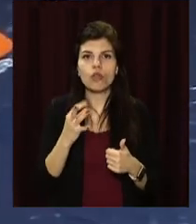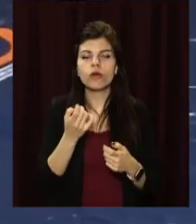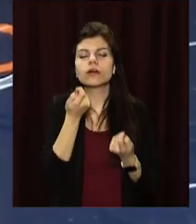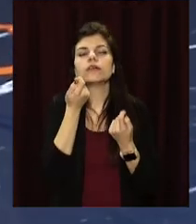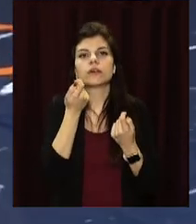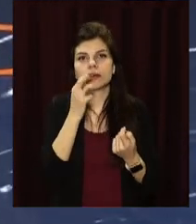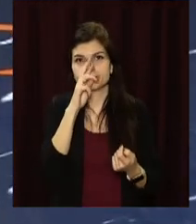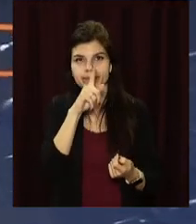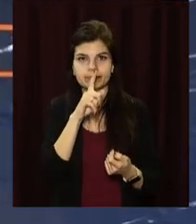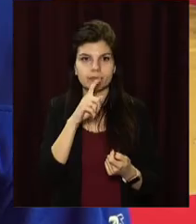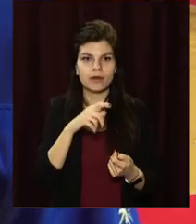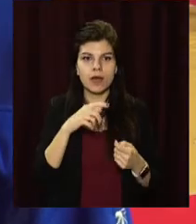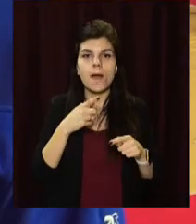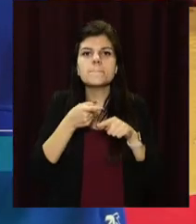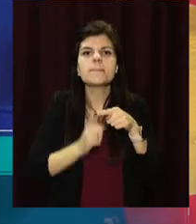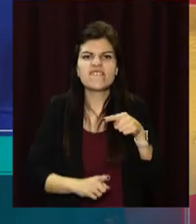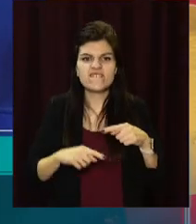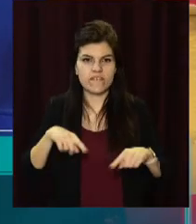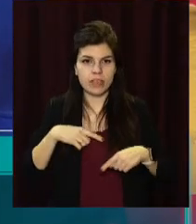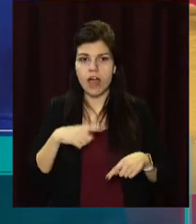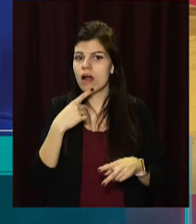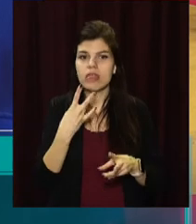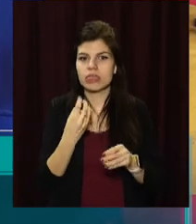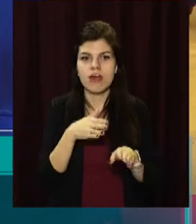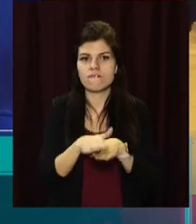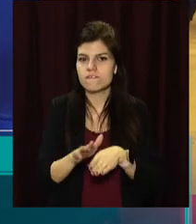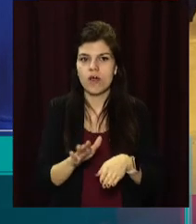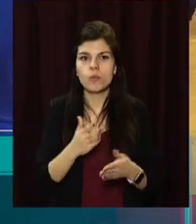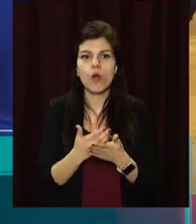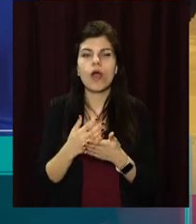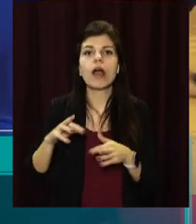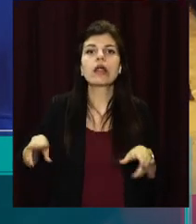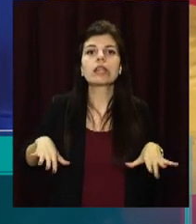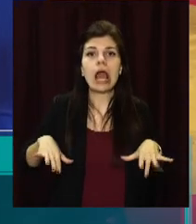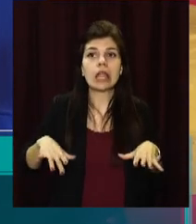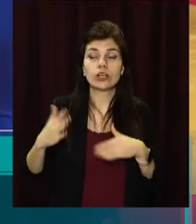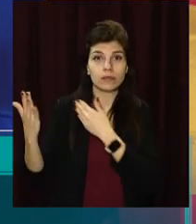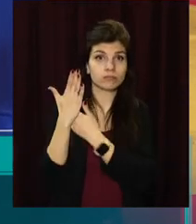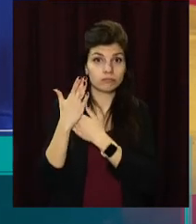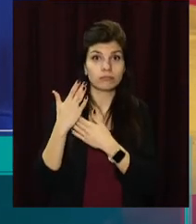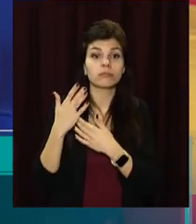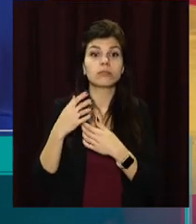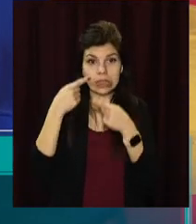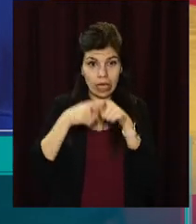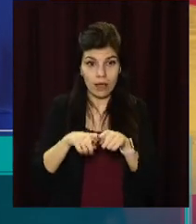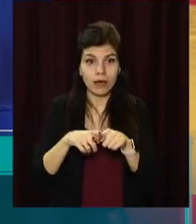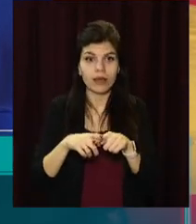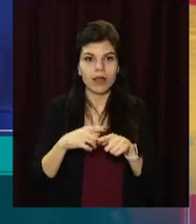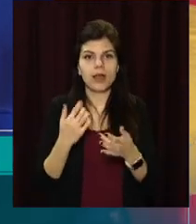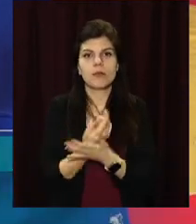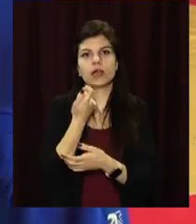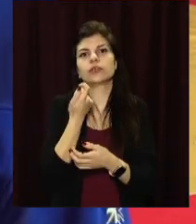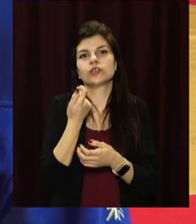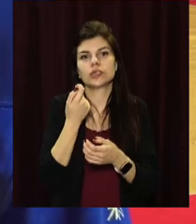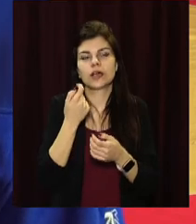простої помилки у півфіналі. Не виконав установку тренера. За вихід в фінал вийшло, чуть-чуть